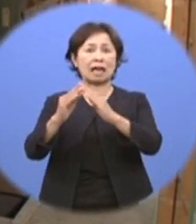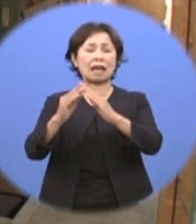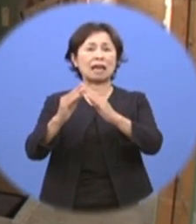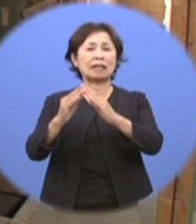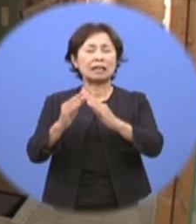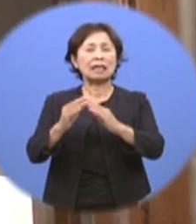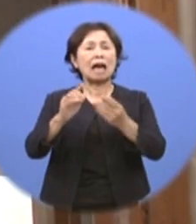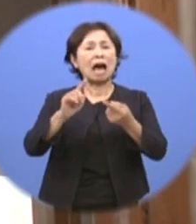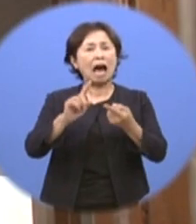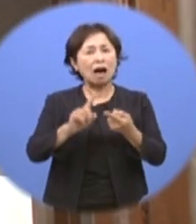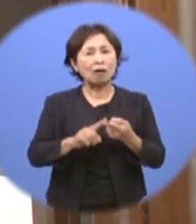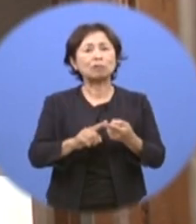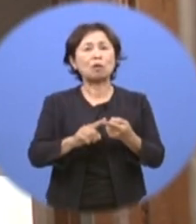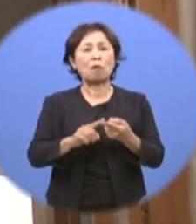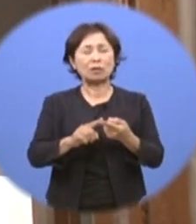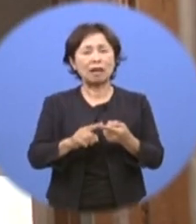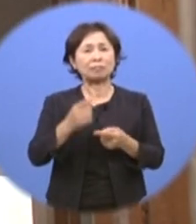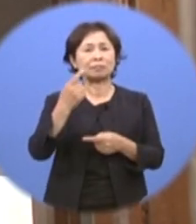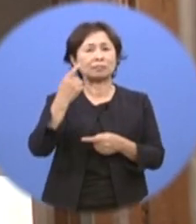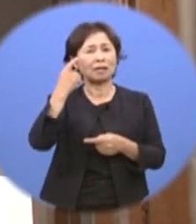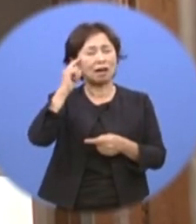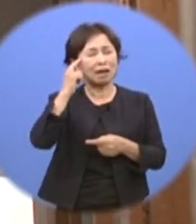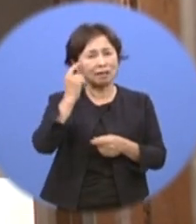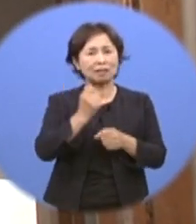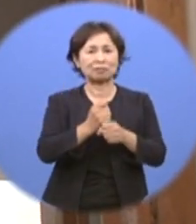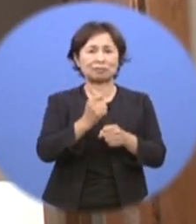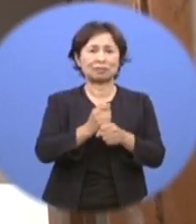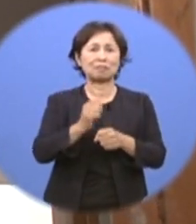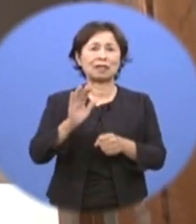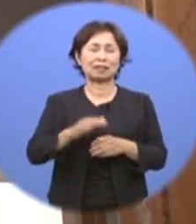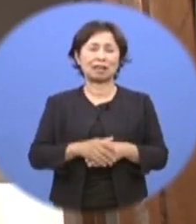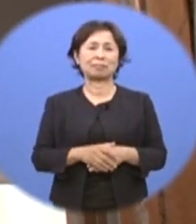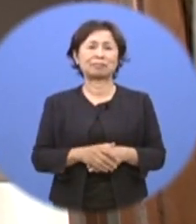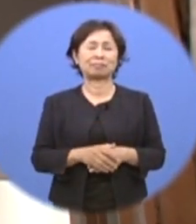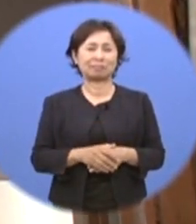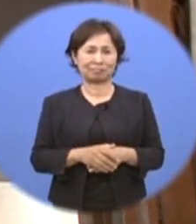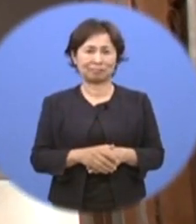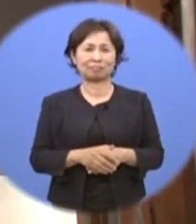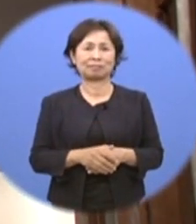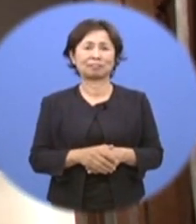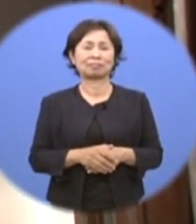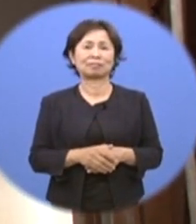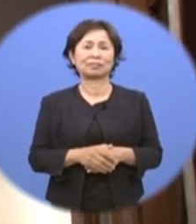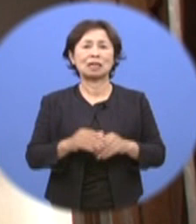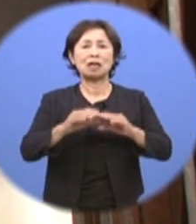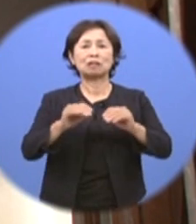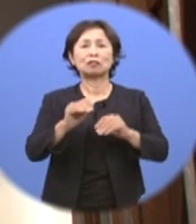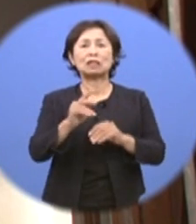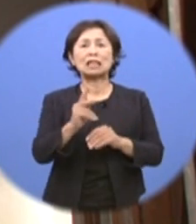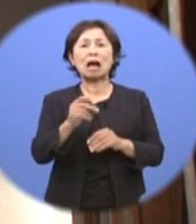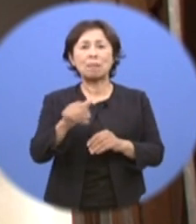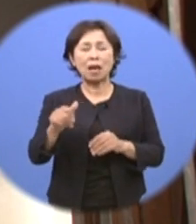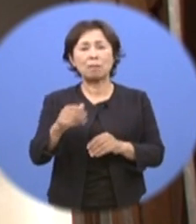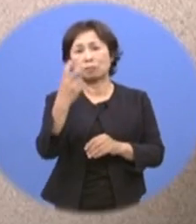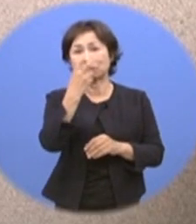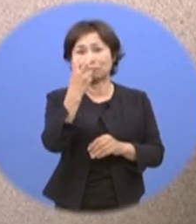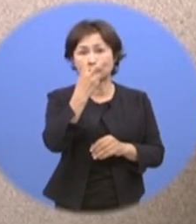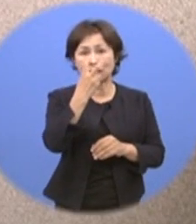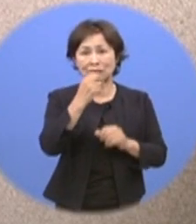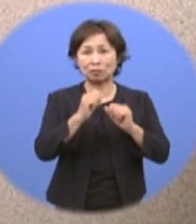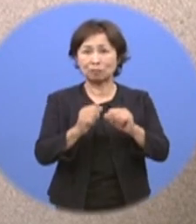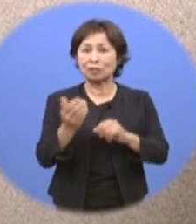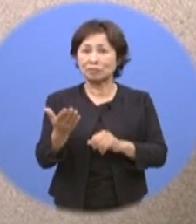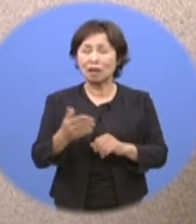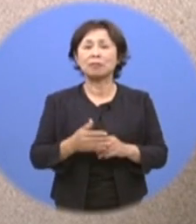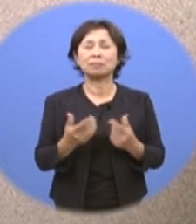を採用しております。 もともとある土壁なども調査をして設計に反映させるのでしょうか？ 耐